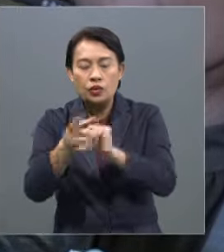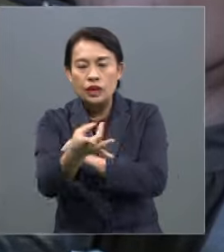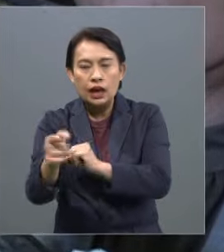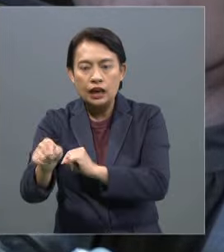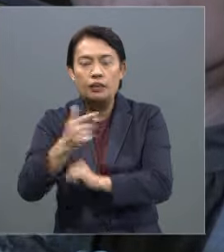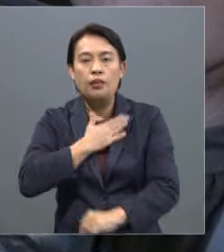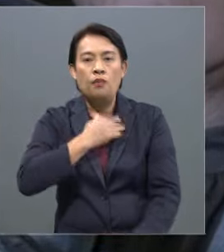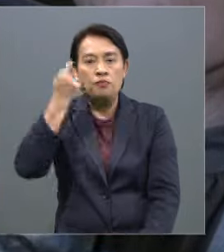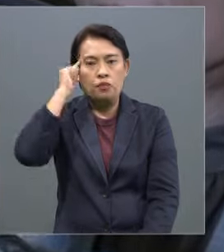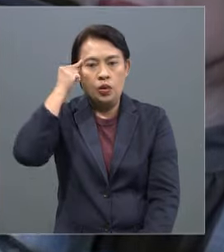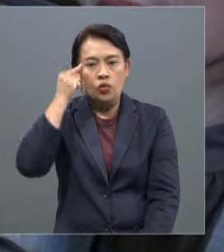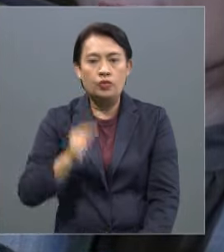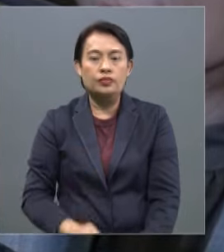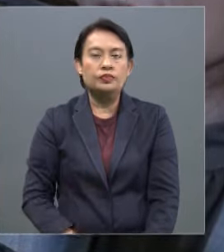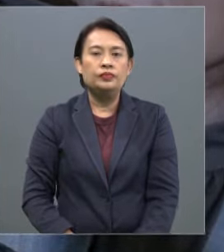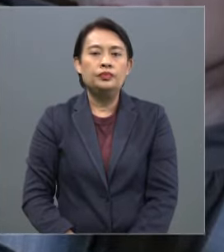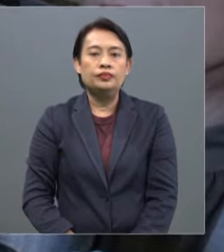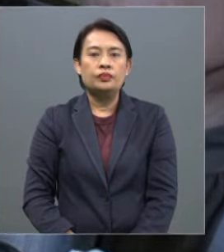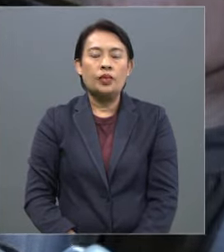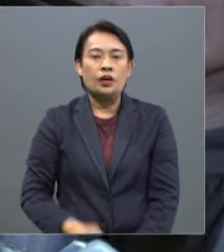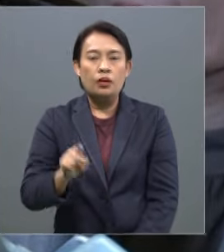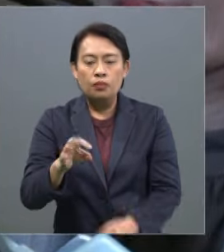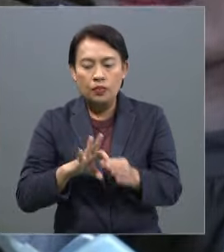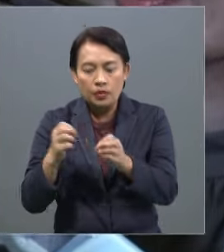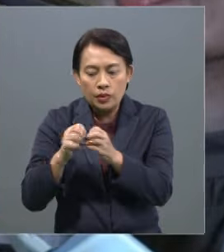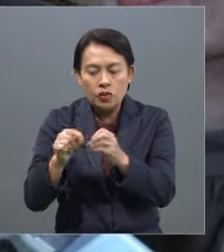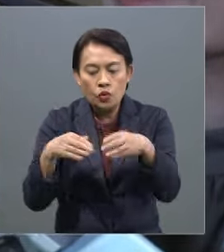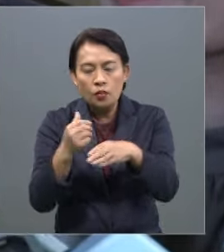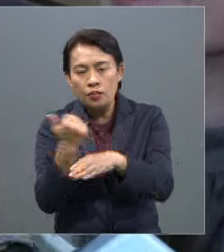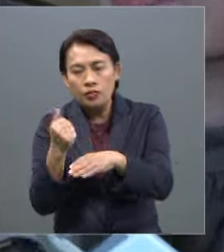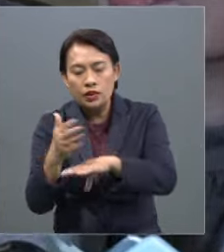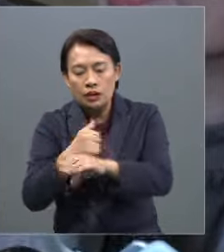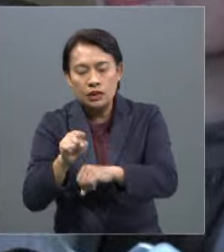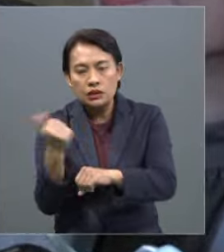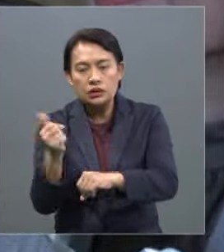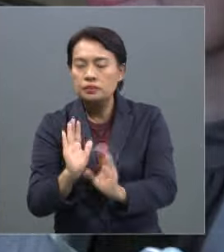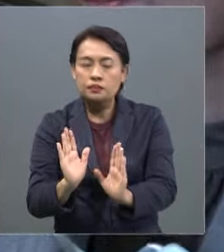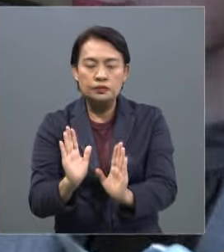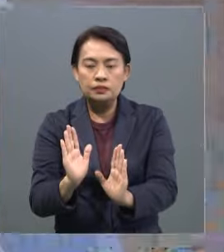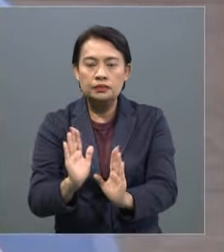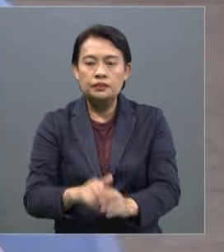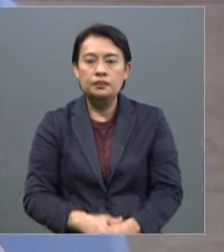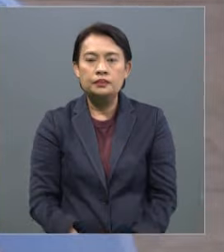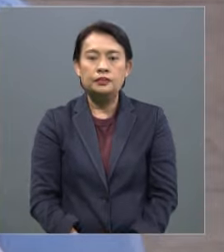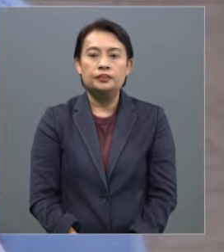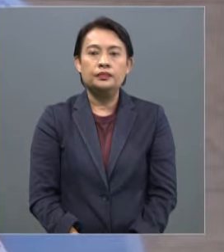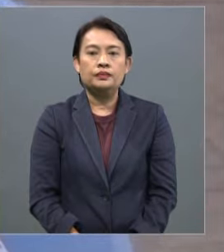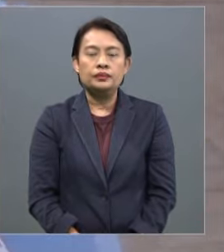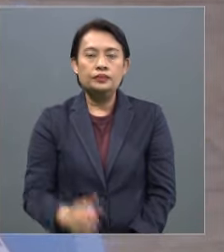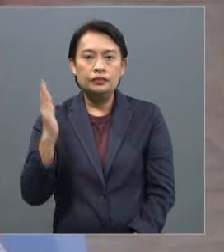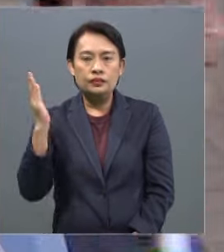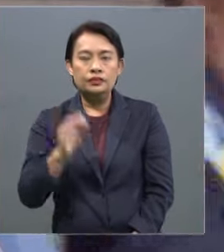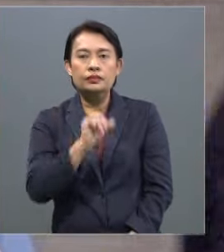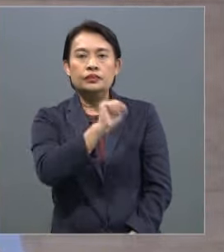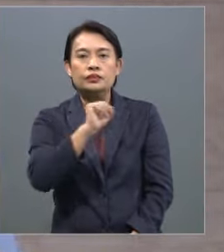นี่ผมไม่ทราบอันนี้ไม่ไม่ไม่สามารถก้าวล่วงไปถึงพรรคการเมืองอื่นได้ครับและนายรังสิมันโรม